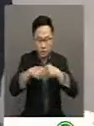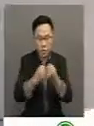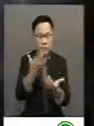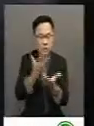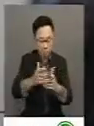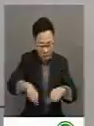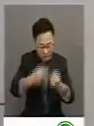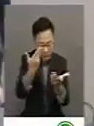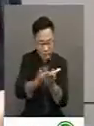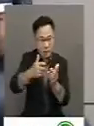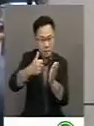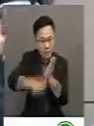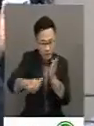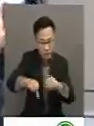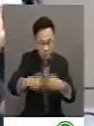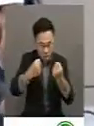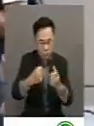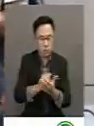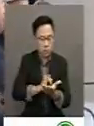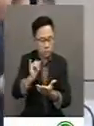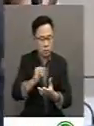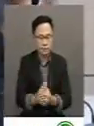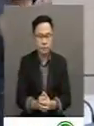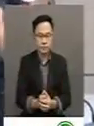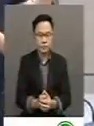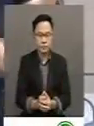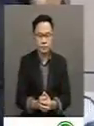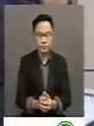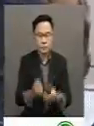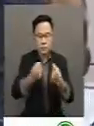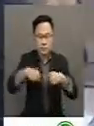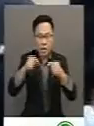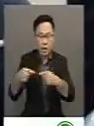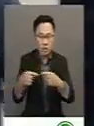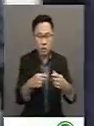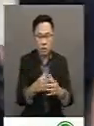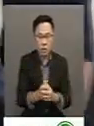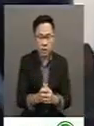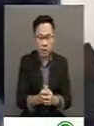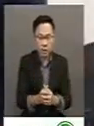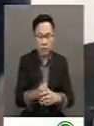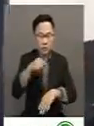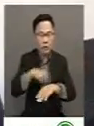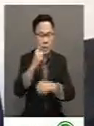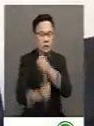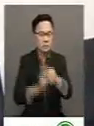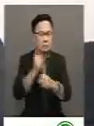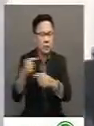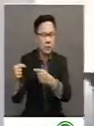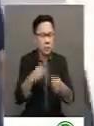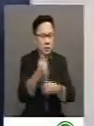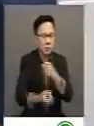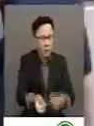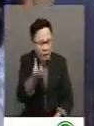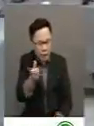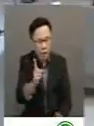ภาษีณที่จ่ายกับทางบริษัทสปอร์ตฮีโร่ด้วย ค่ะส่วนเรื่องของสัญญานะคะที่หลายคนมองว่าเป็นแค่ระยะสั้นแค่1ปีเท่านั้นทาง